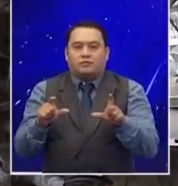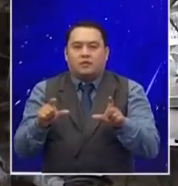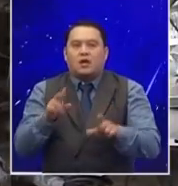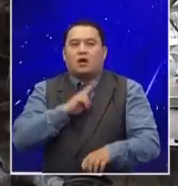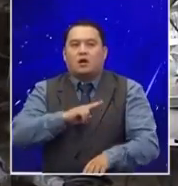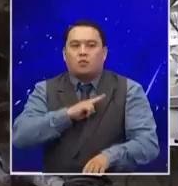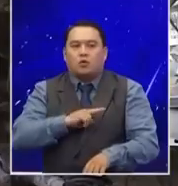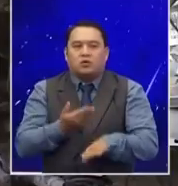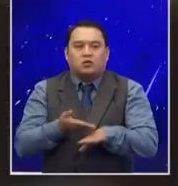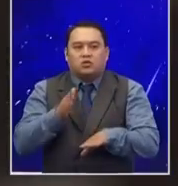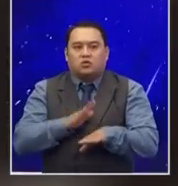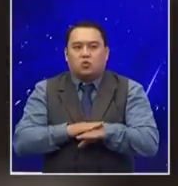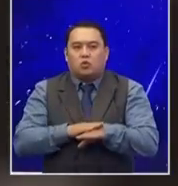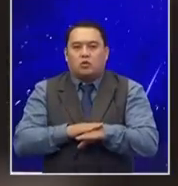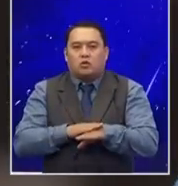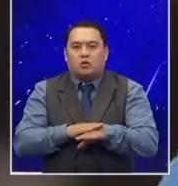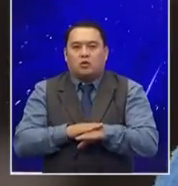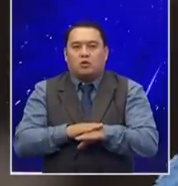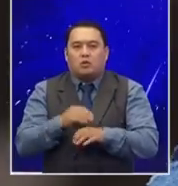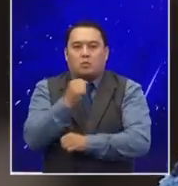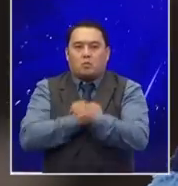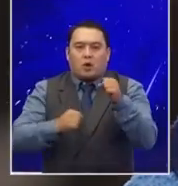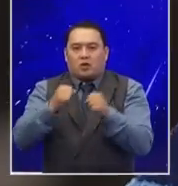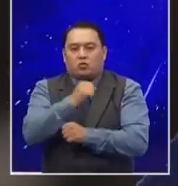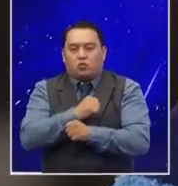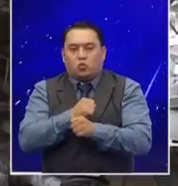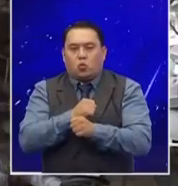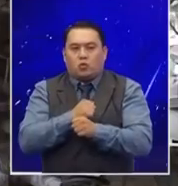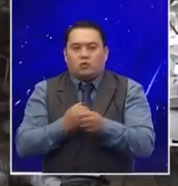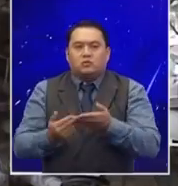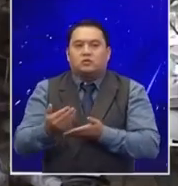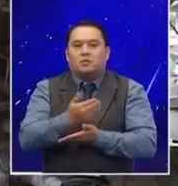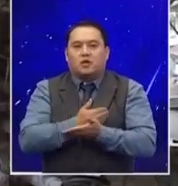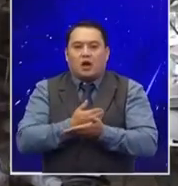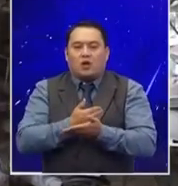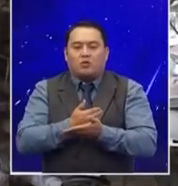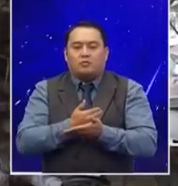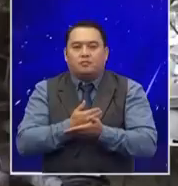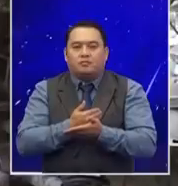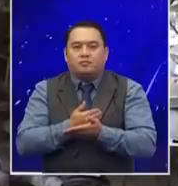Работа не тяжелая, мотор собираем на